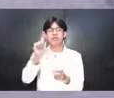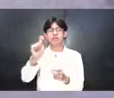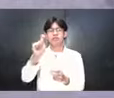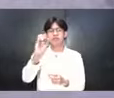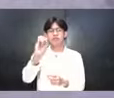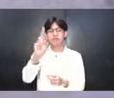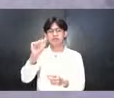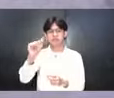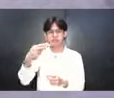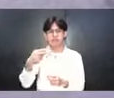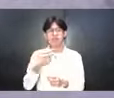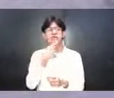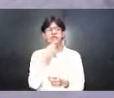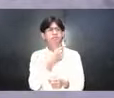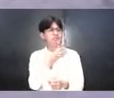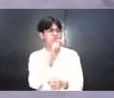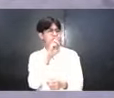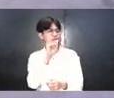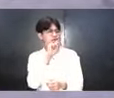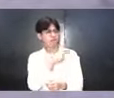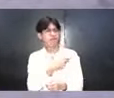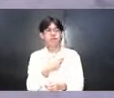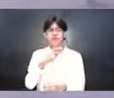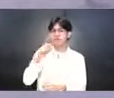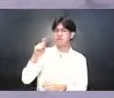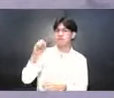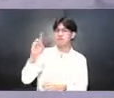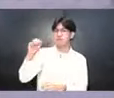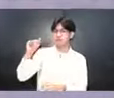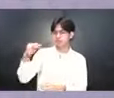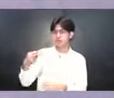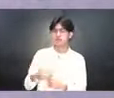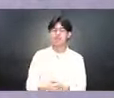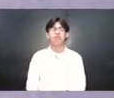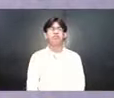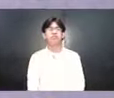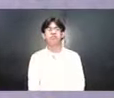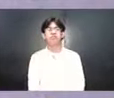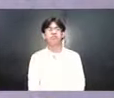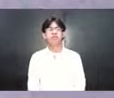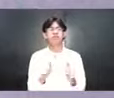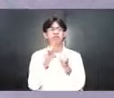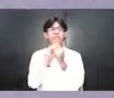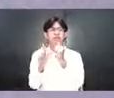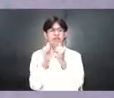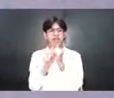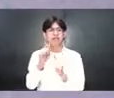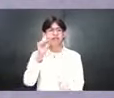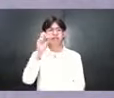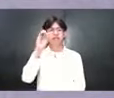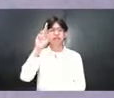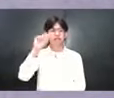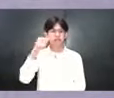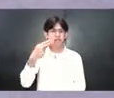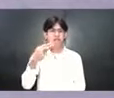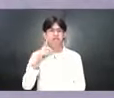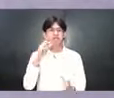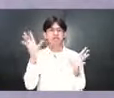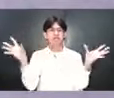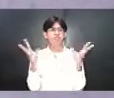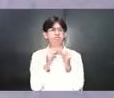mo, Torah. Tatakutin mo konti, no? What is Torah? Torah is composed of the